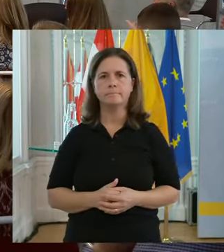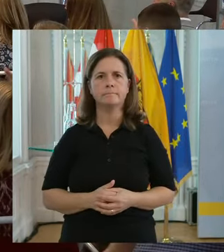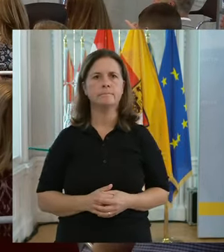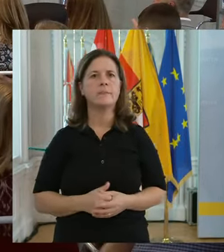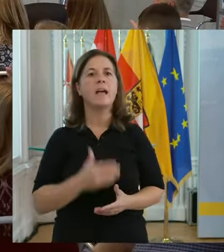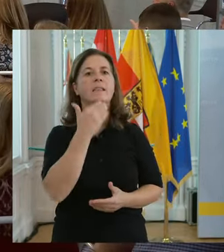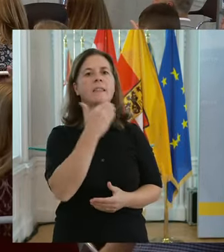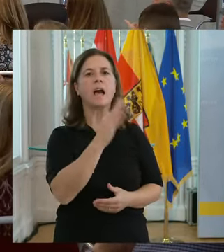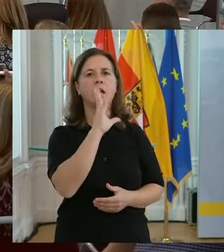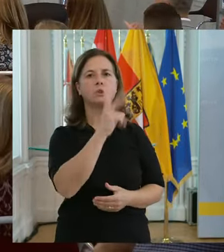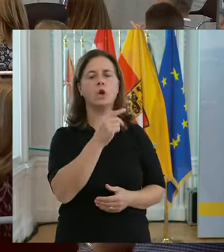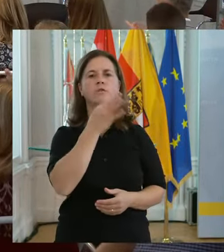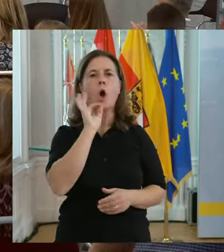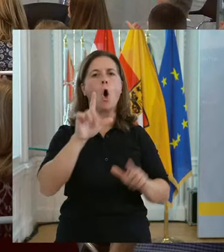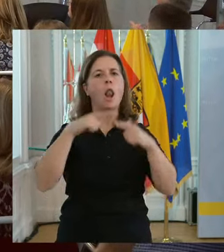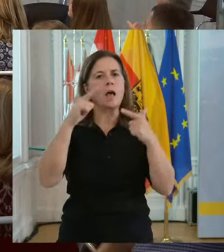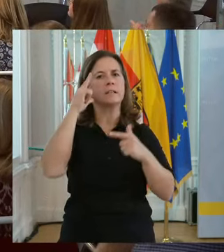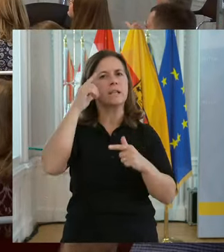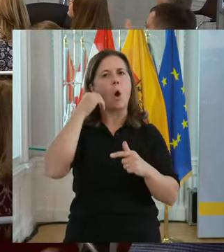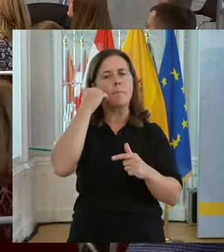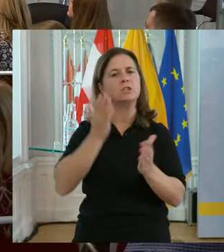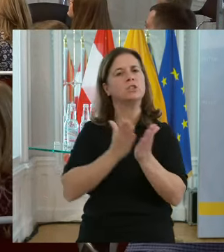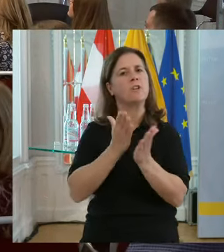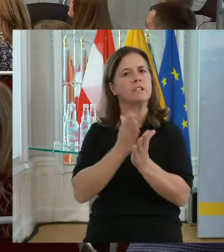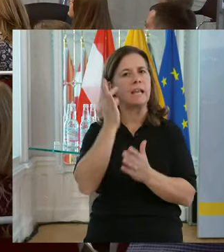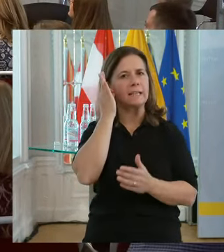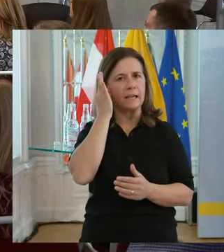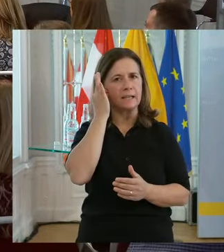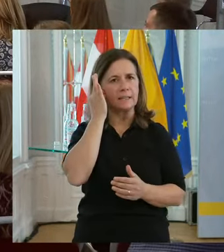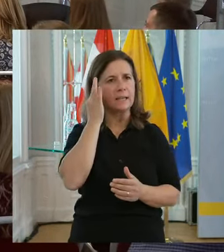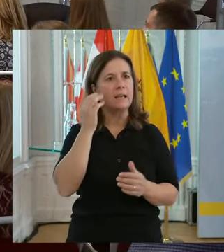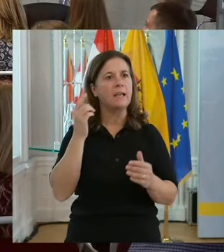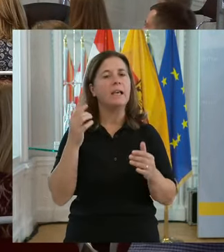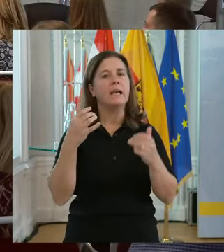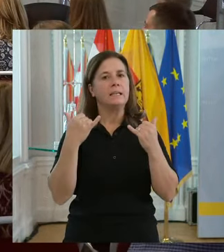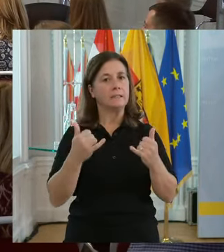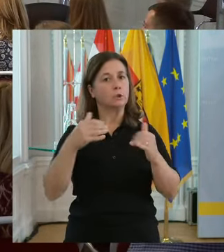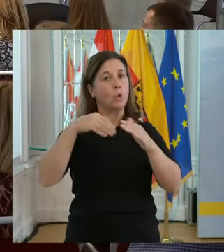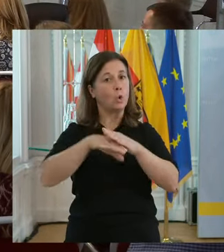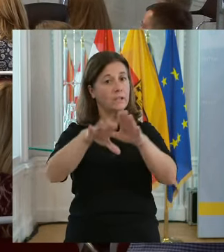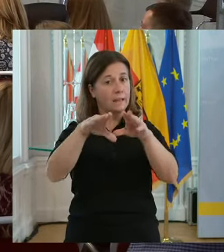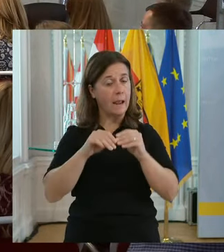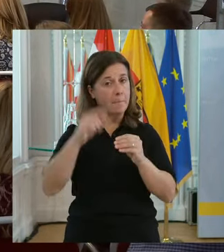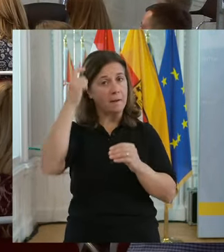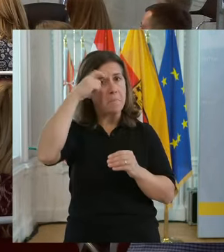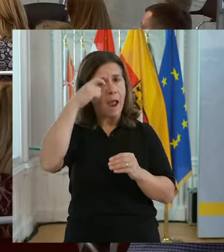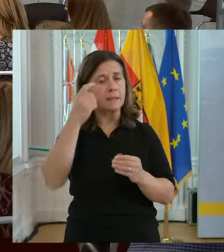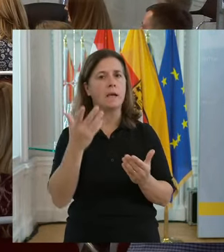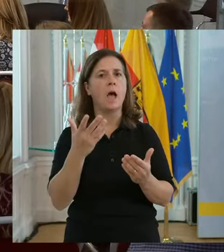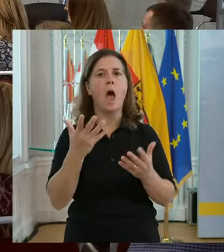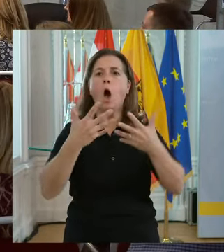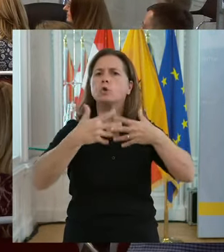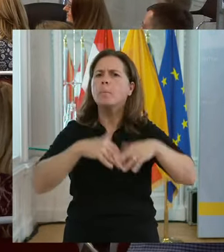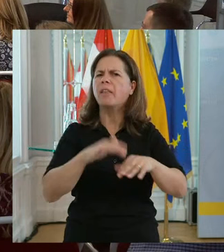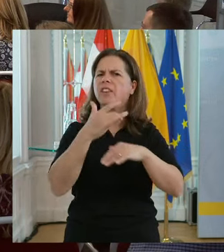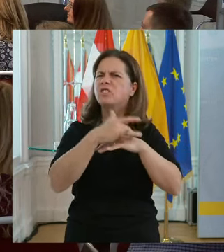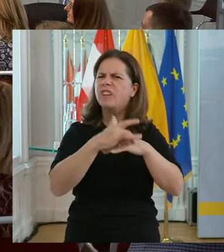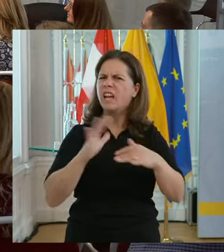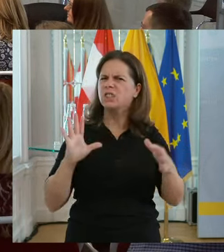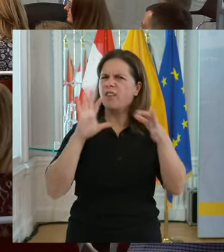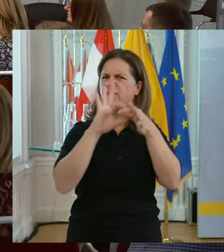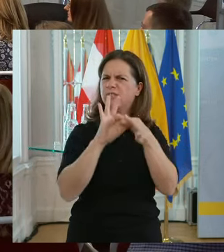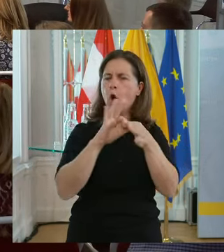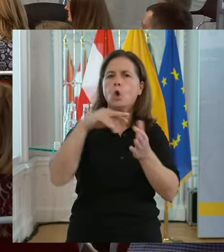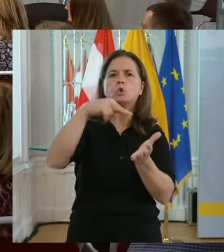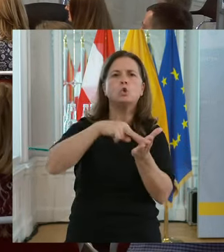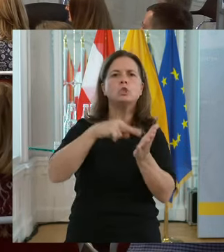Dankeschön, Frau Landeshauptmann-Stellvertreterin Beate Brettner. Wenn wir von Unternehmen sprechen, dann denken wir unweigerlich an die Wirtschaft.